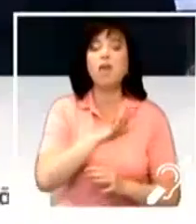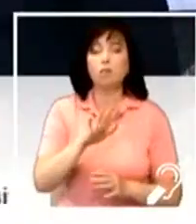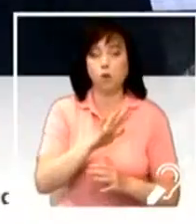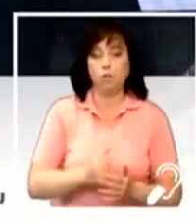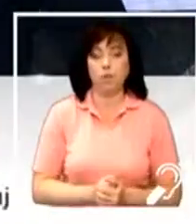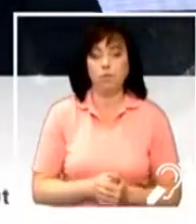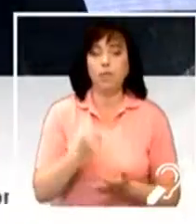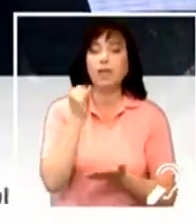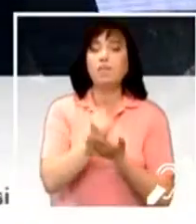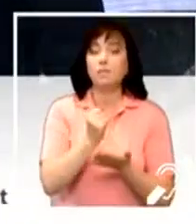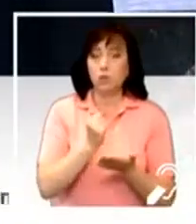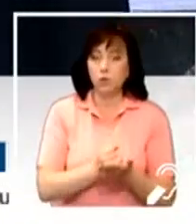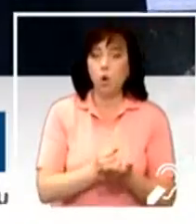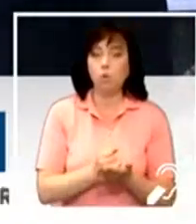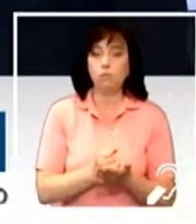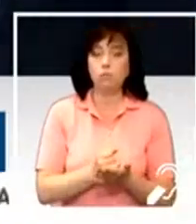Est. Vinul,